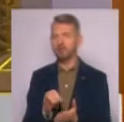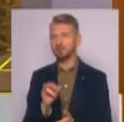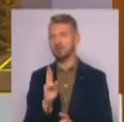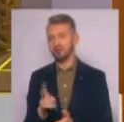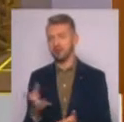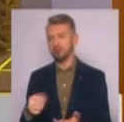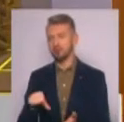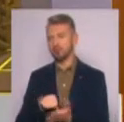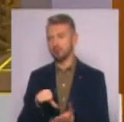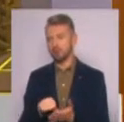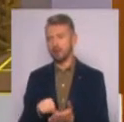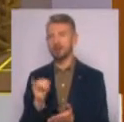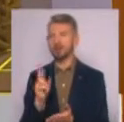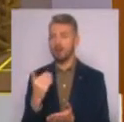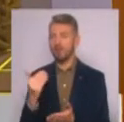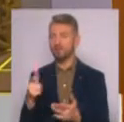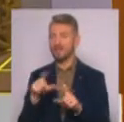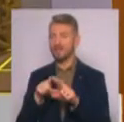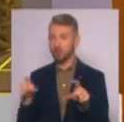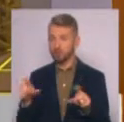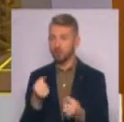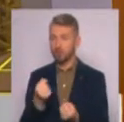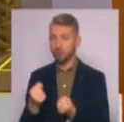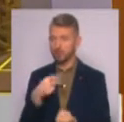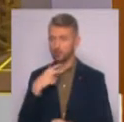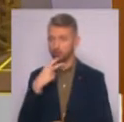інститут бореться з тютюнопалінням?